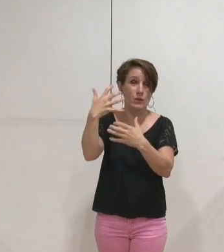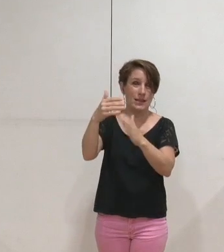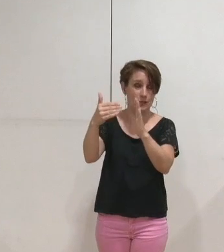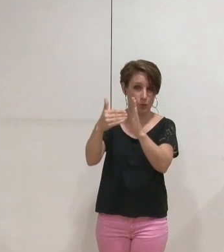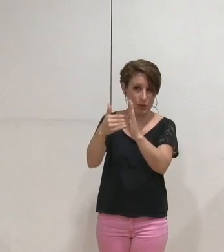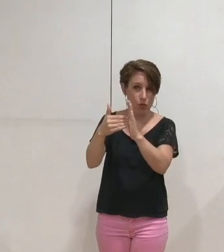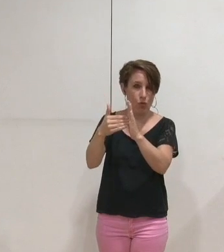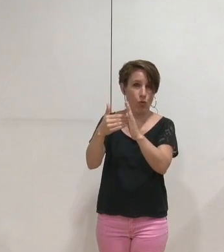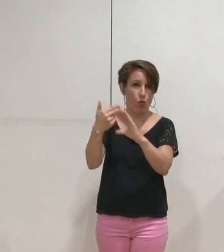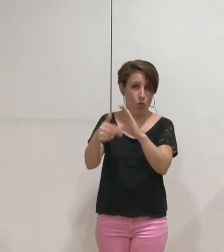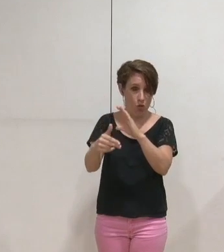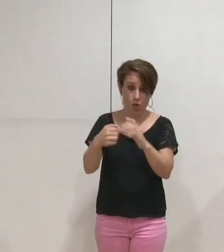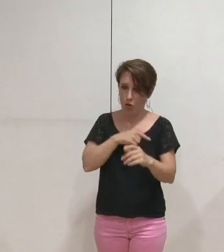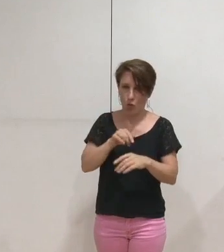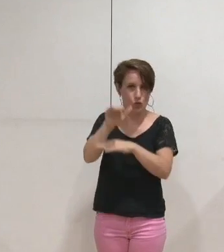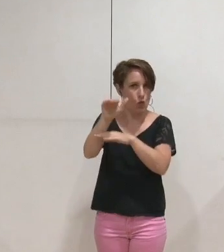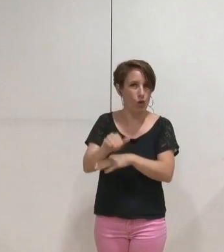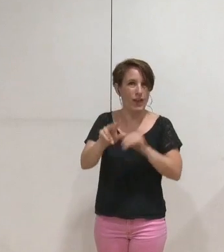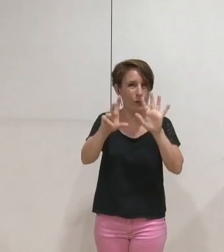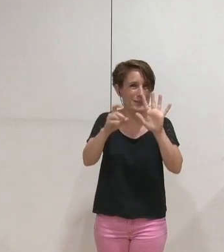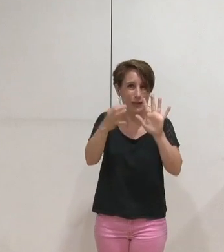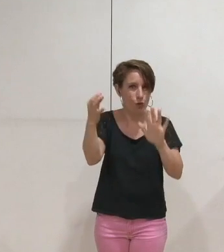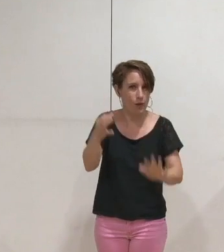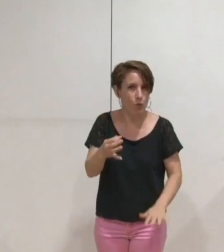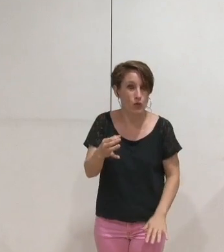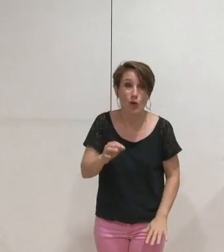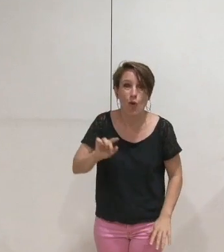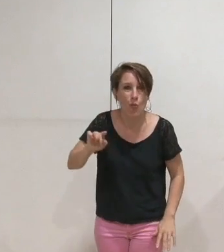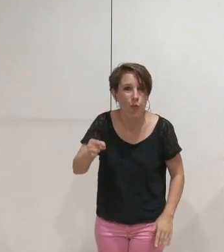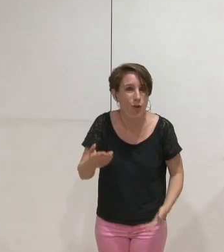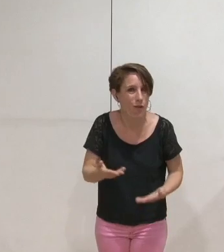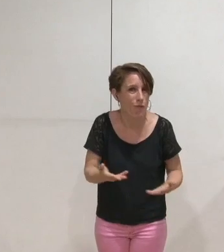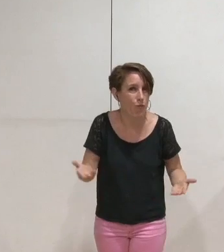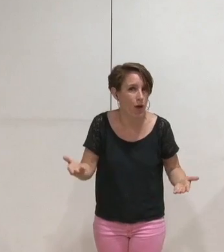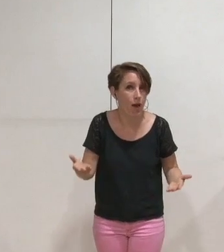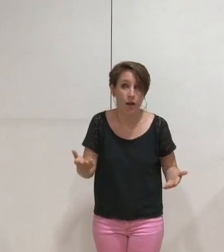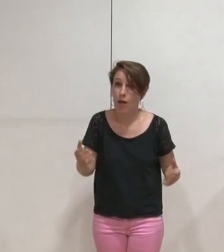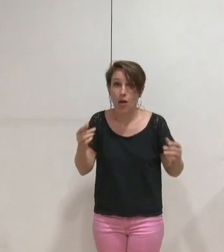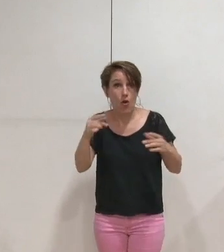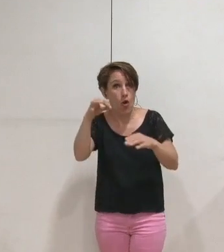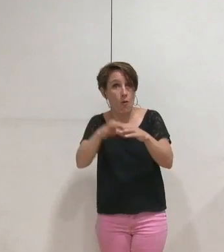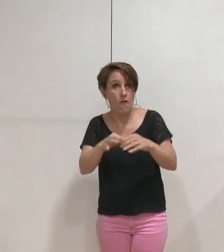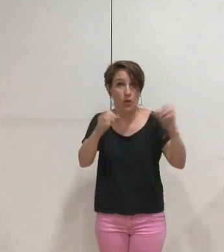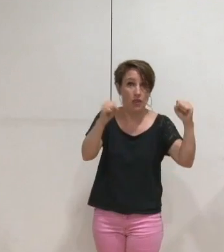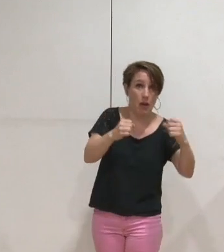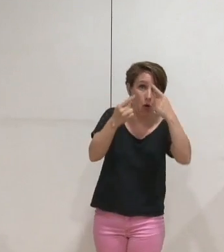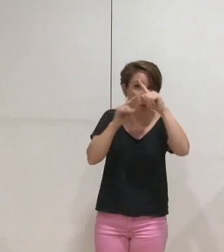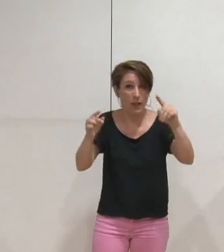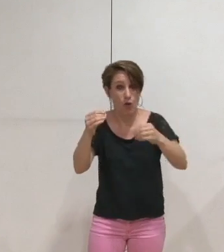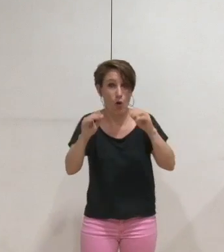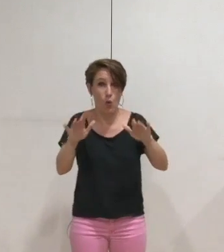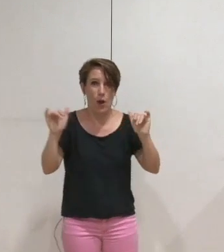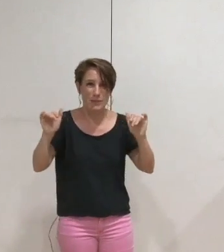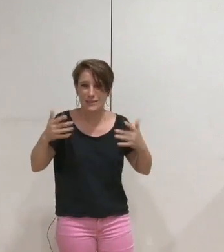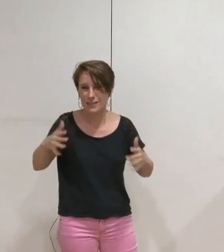de 80 % voilà donc soit on est pour soit on est contre soit on s'abstient